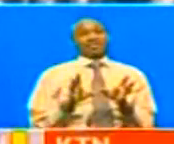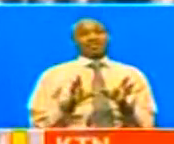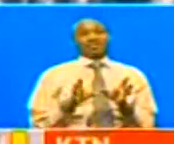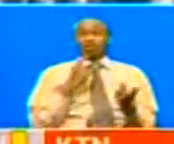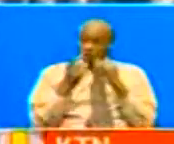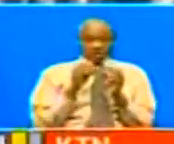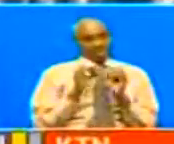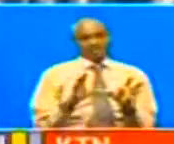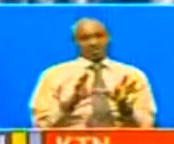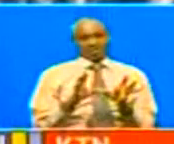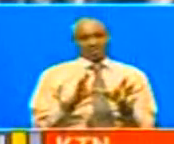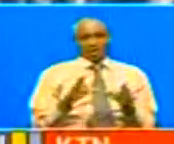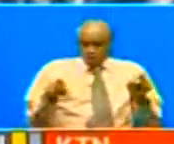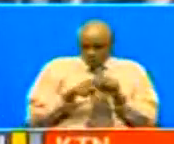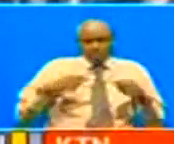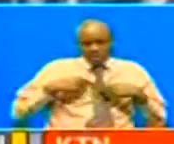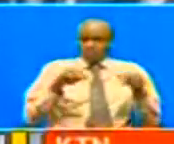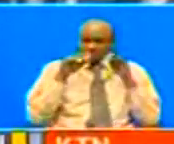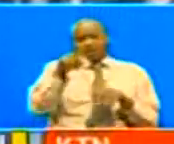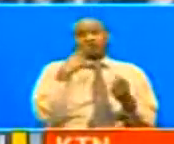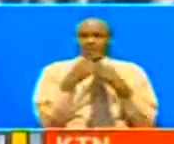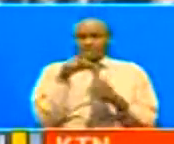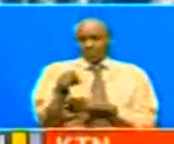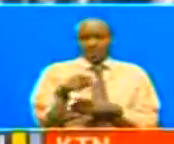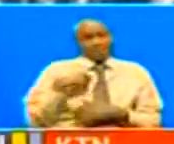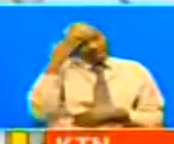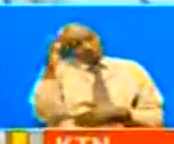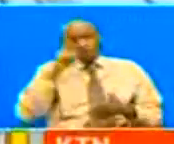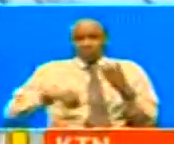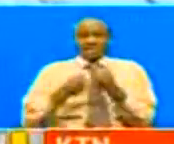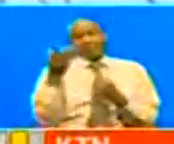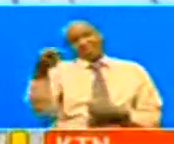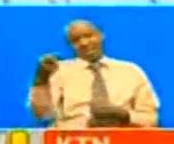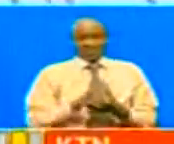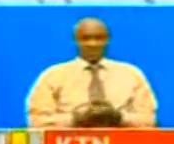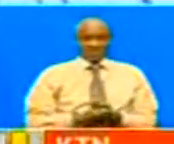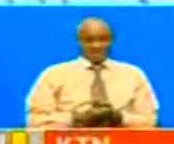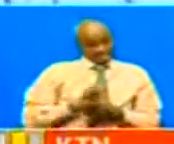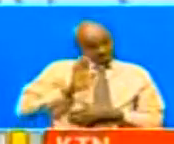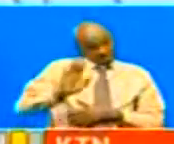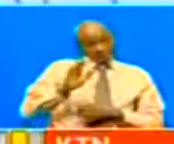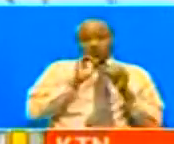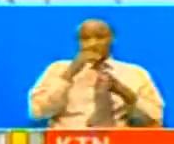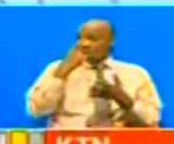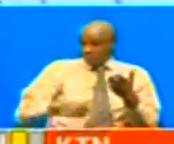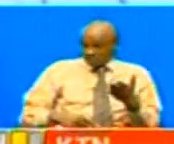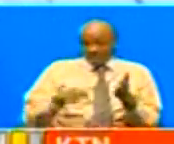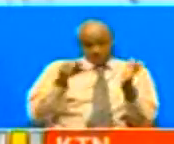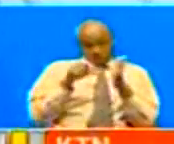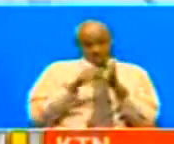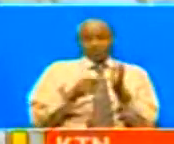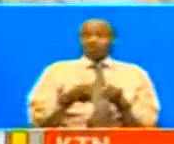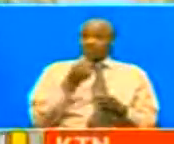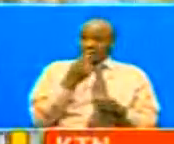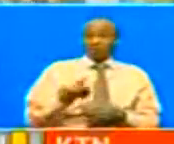talk. Even me I'm waiting. Don't think I know what happened. Kwa upande wake Claudio anakiri kuwa tatizo la utumizi wa